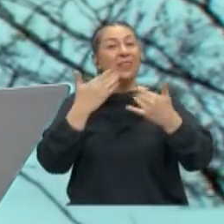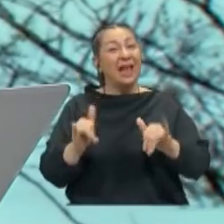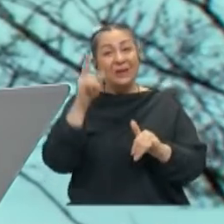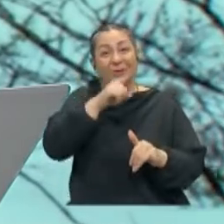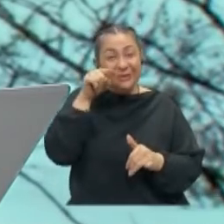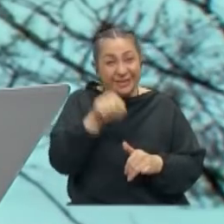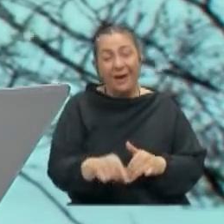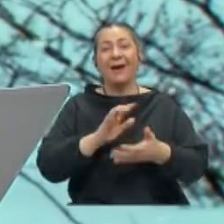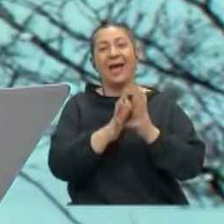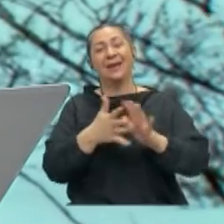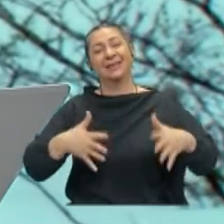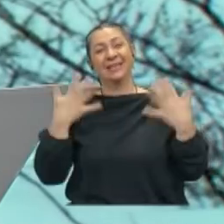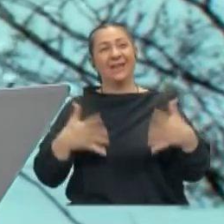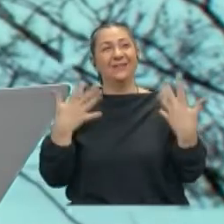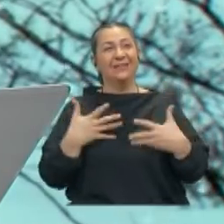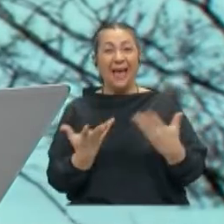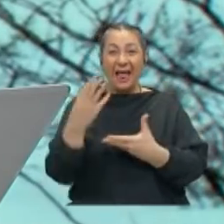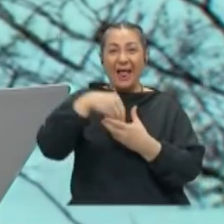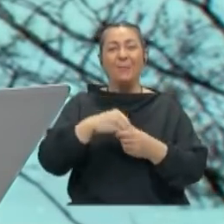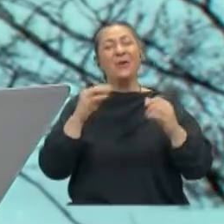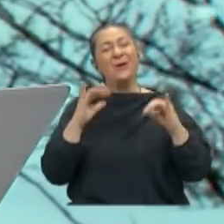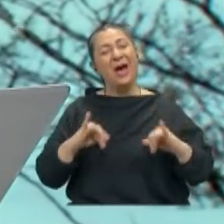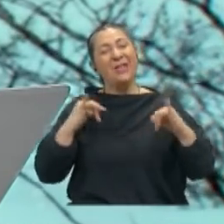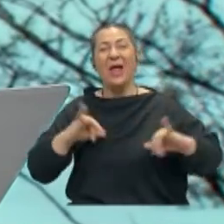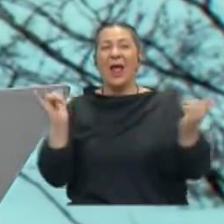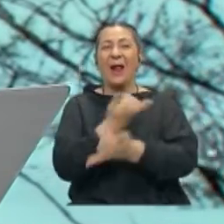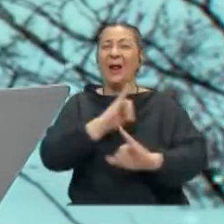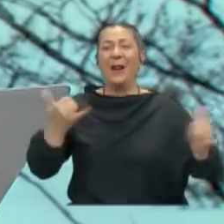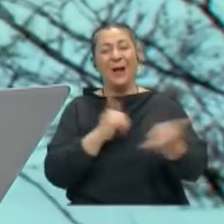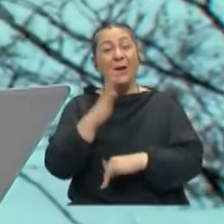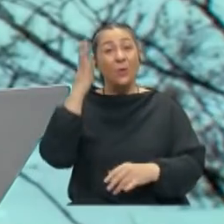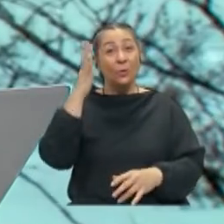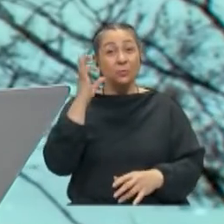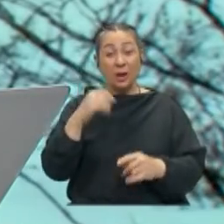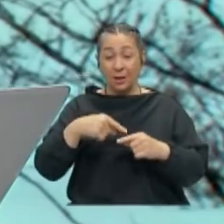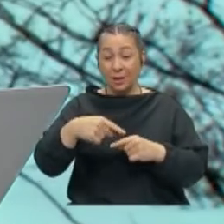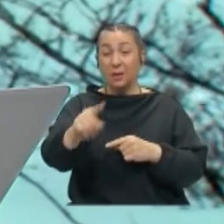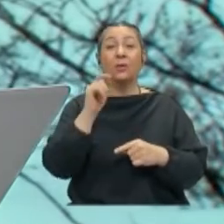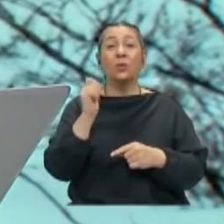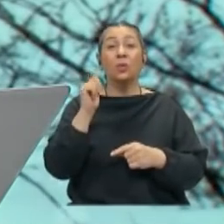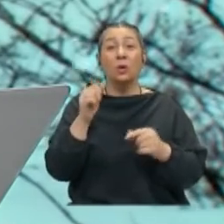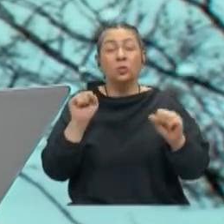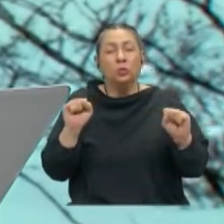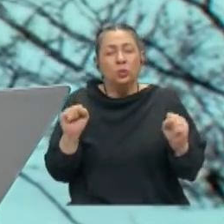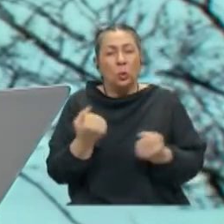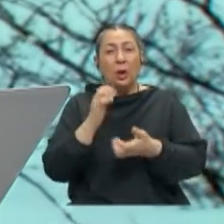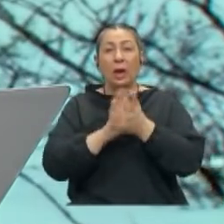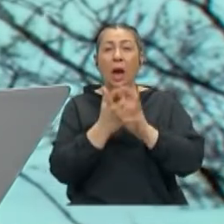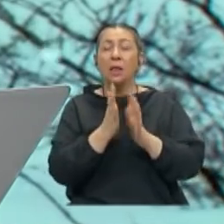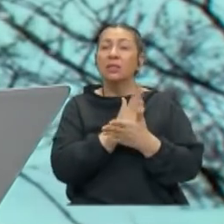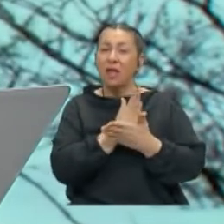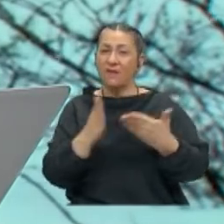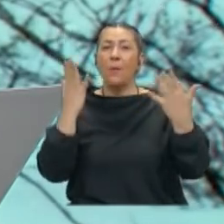tatile girmesiyle kar sevinci bir araya gelince doya doya eğlendi. Uzmanlar ise önümüzdeki günler için soğuk hava ve kar